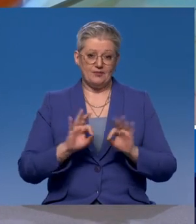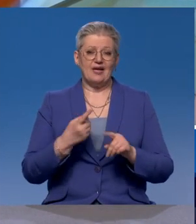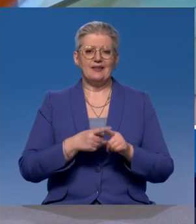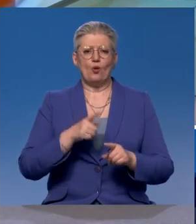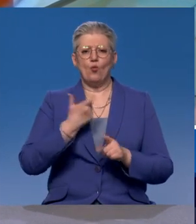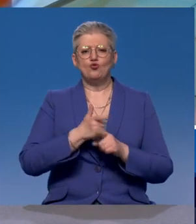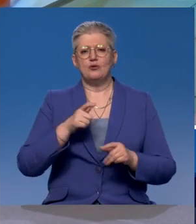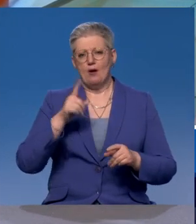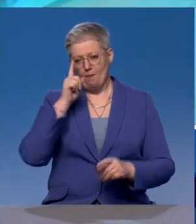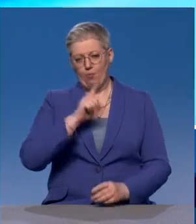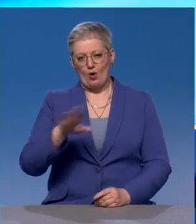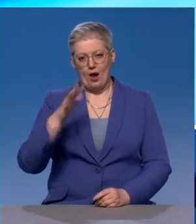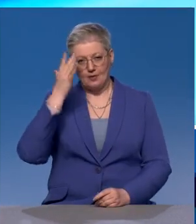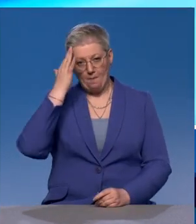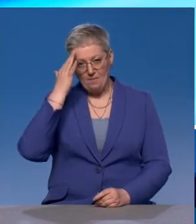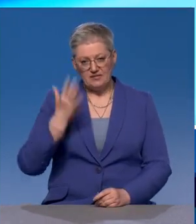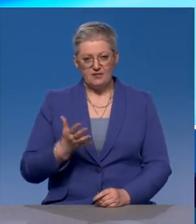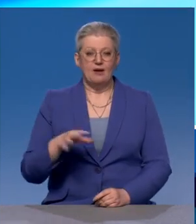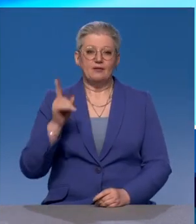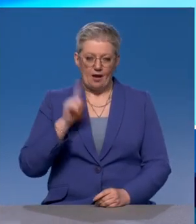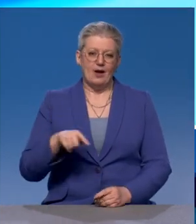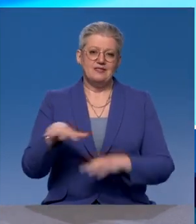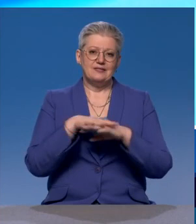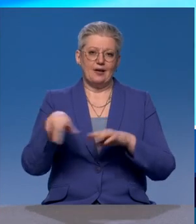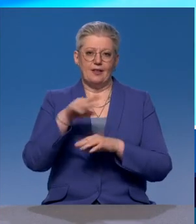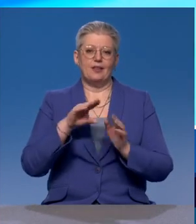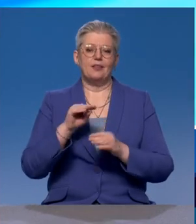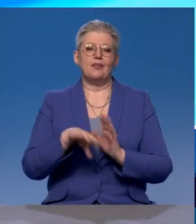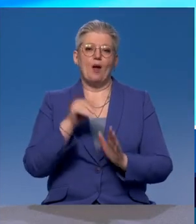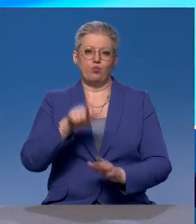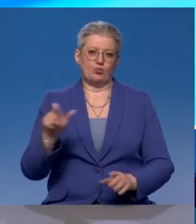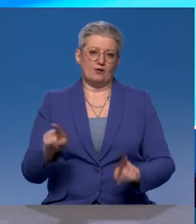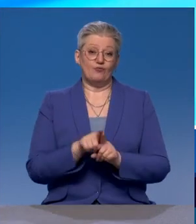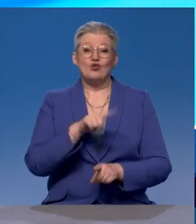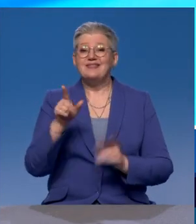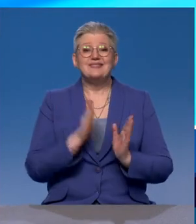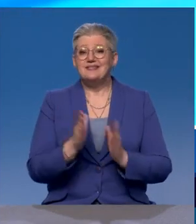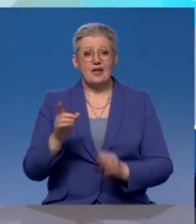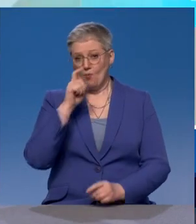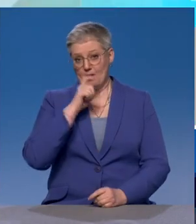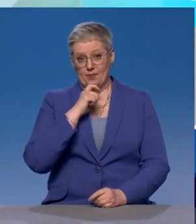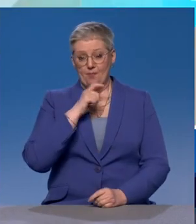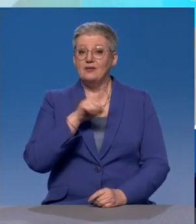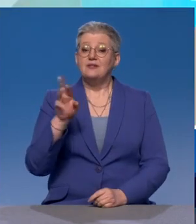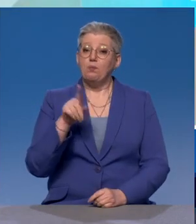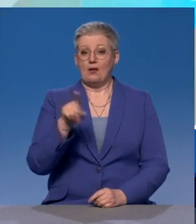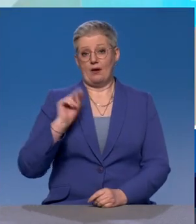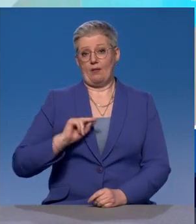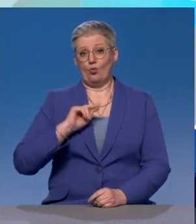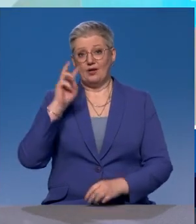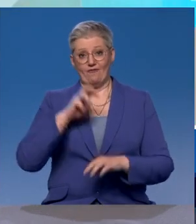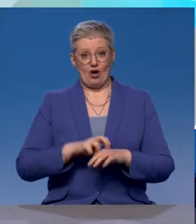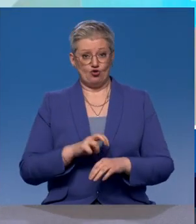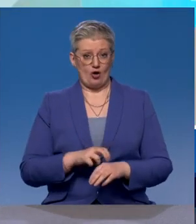как выяснилось. Да, уж и среди депутатов тоже. Ну, они же система не понимает. Они, например, работали врачами, там, ну, хорошими